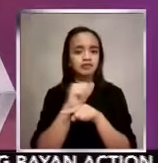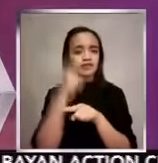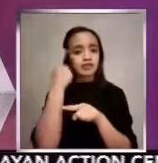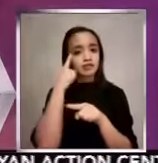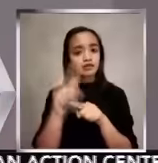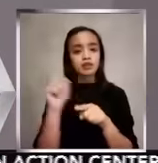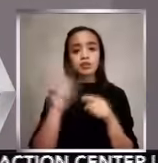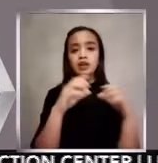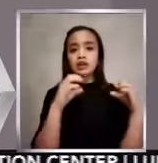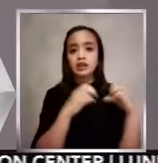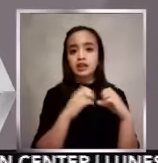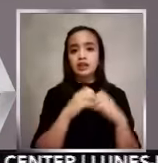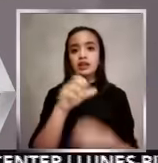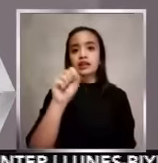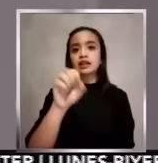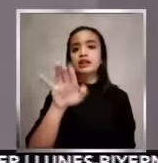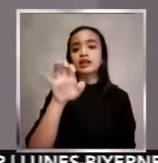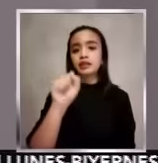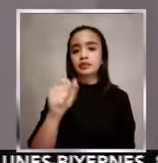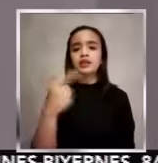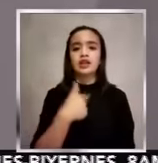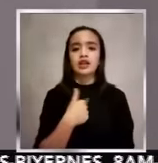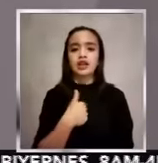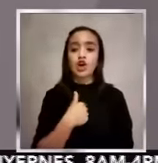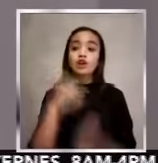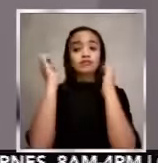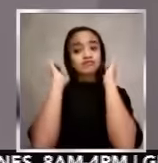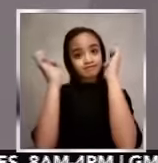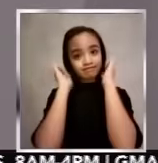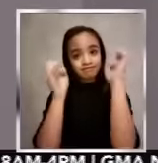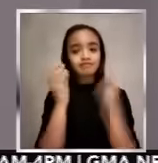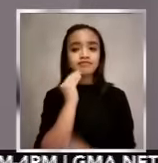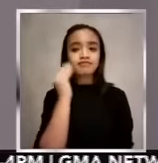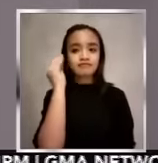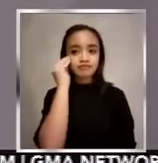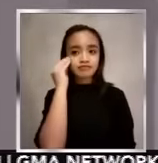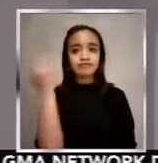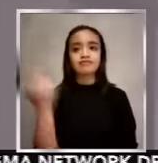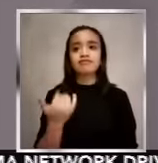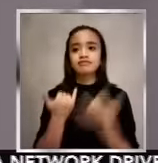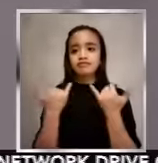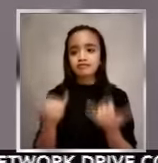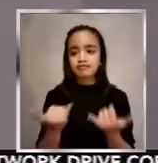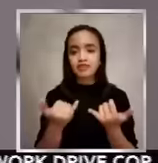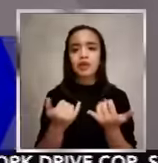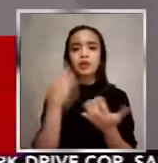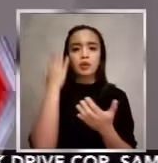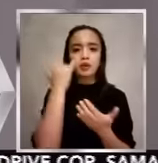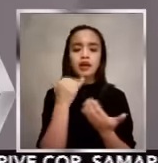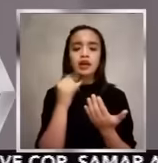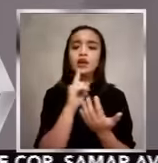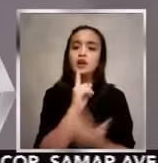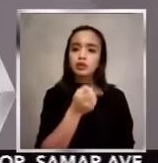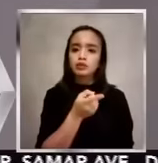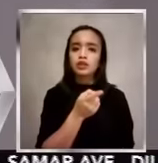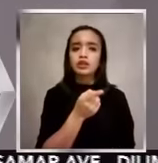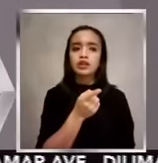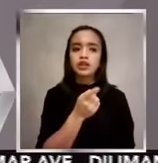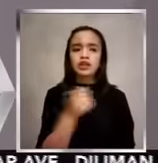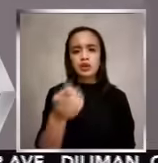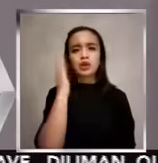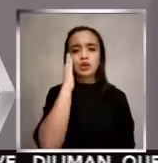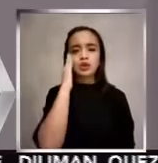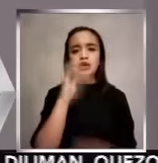series nag-workout ako sa bahay also n ako ngayon para lang din syempre alam mo yun masanay ako sa mga